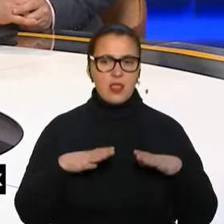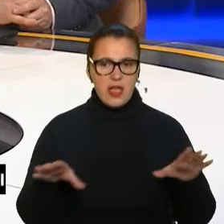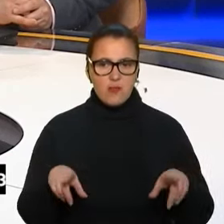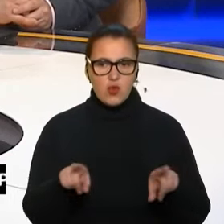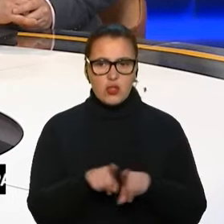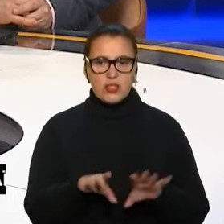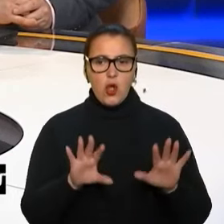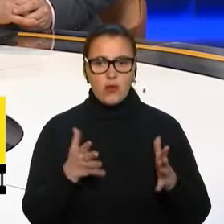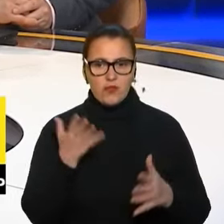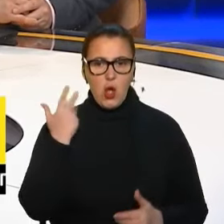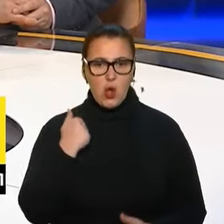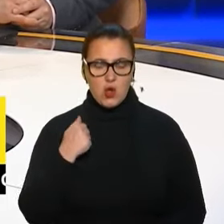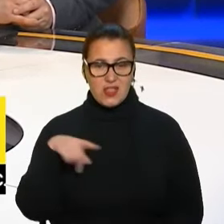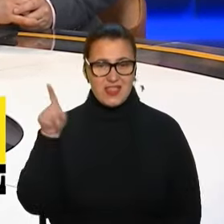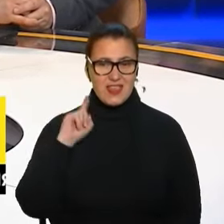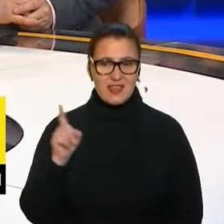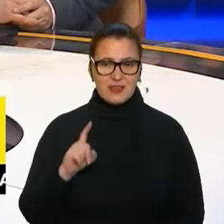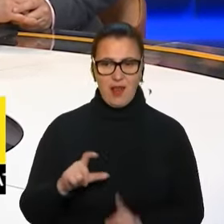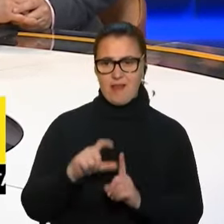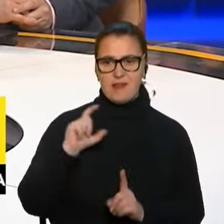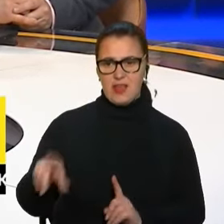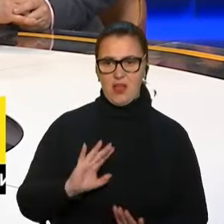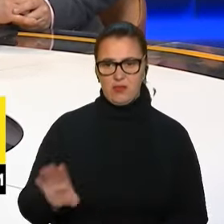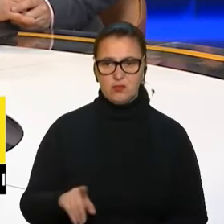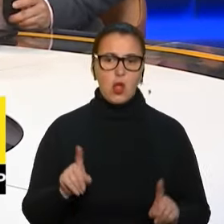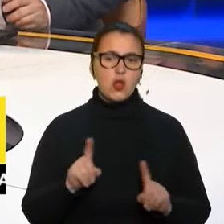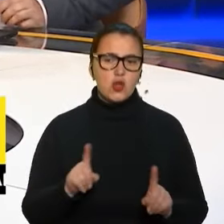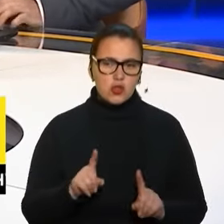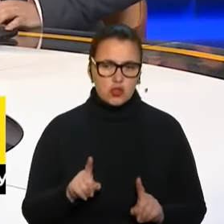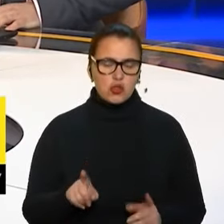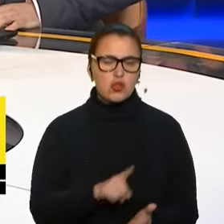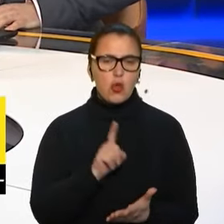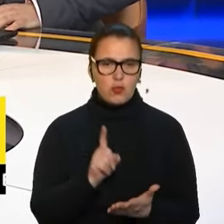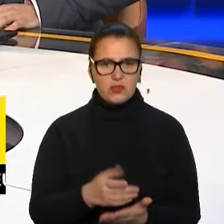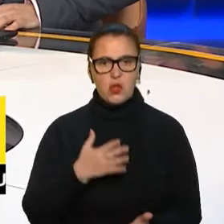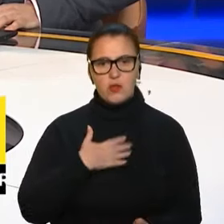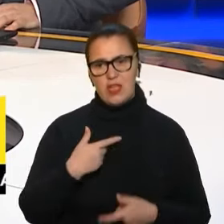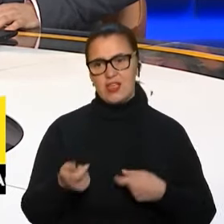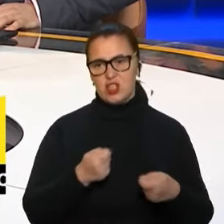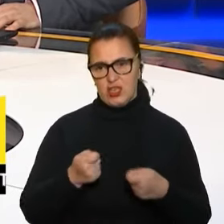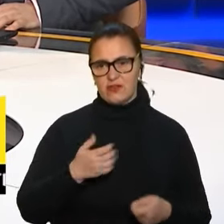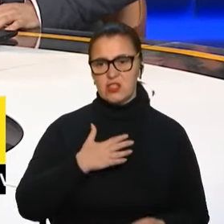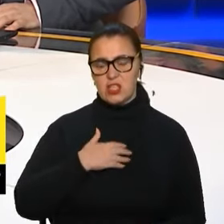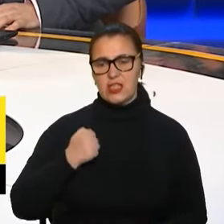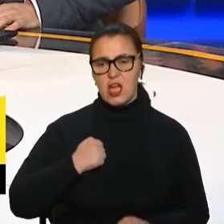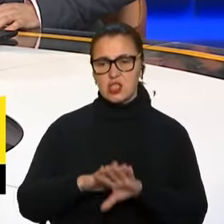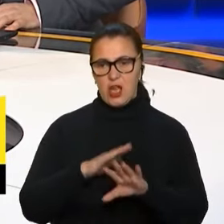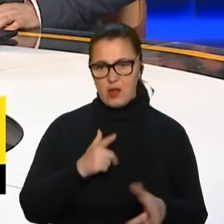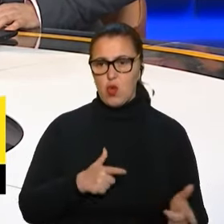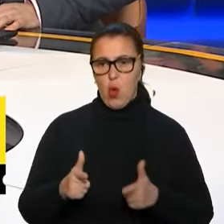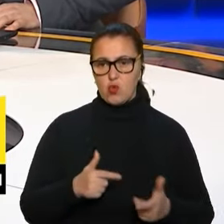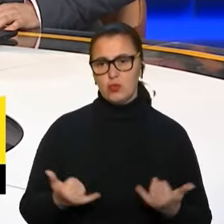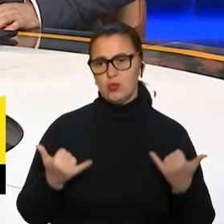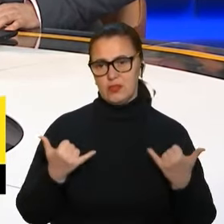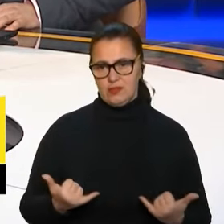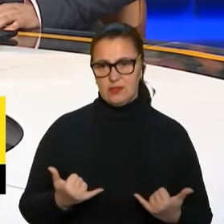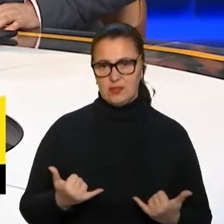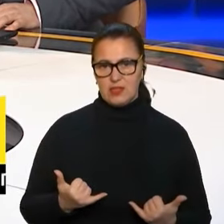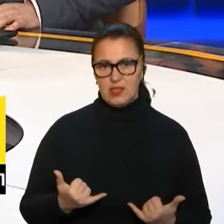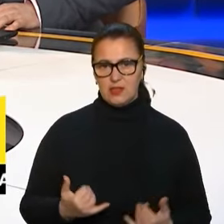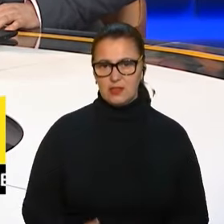что что-то соответствующее наше руководство и наша армия готовит и на этот раз.